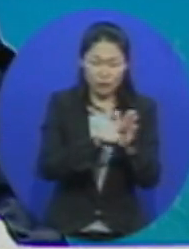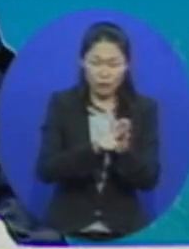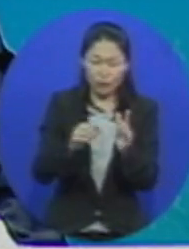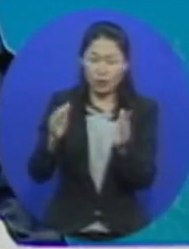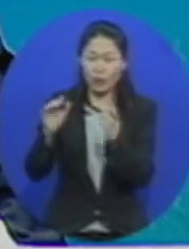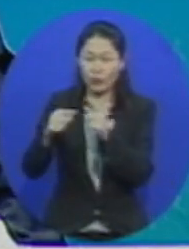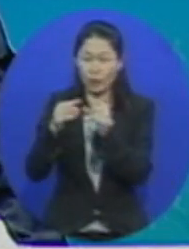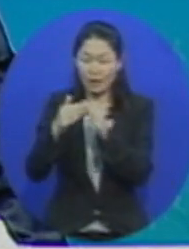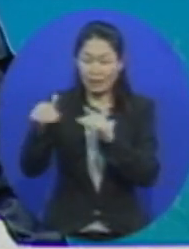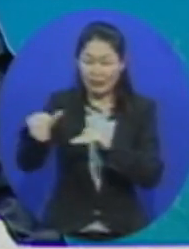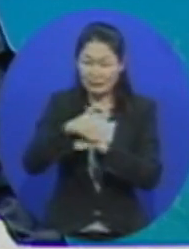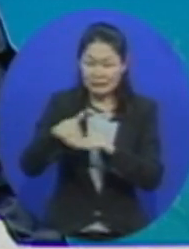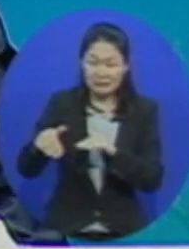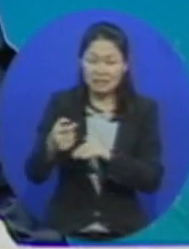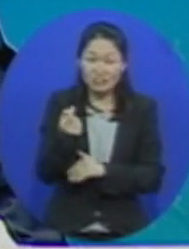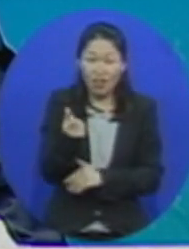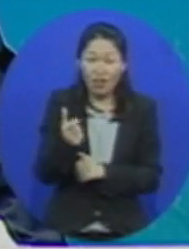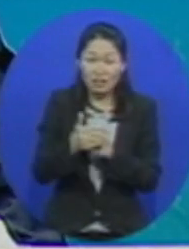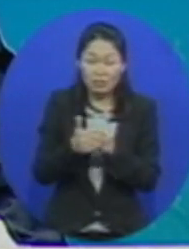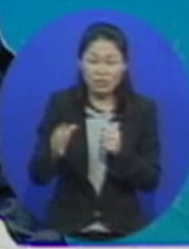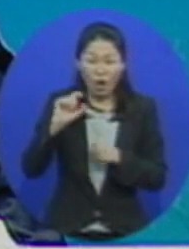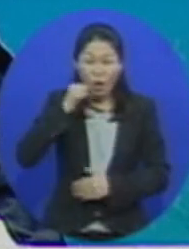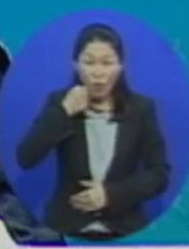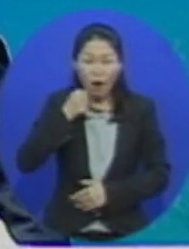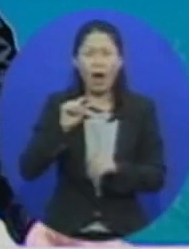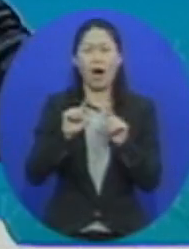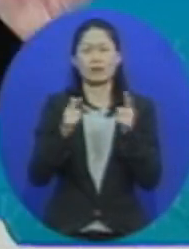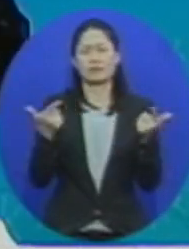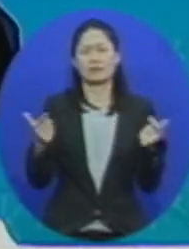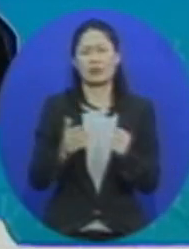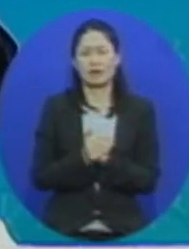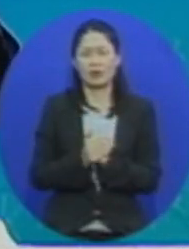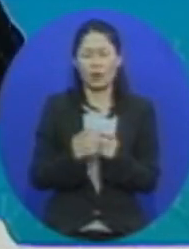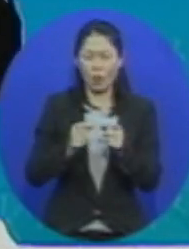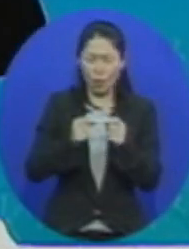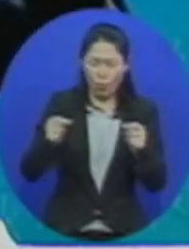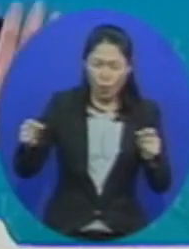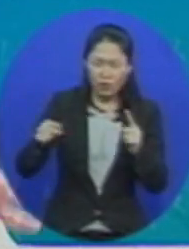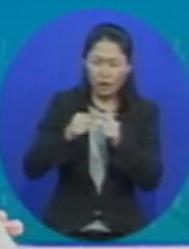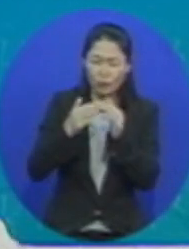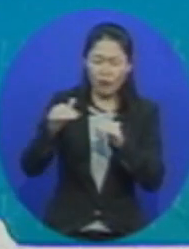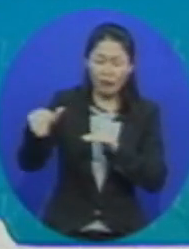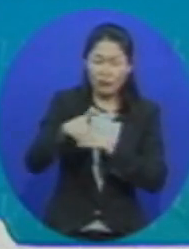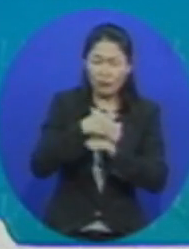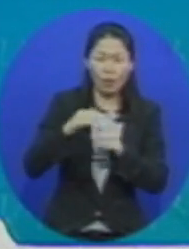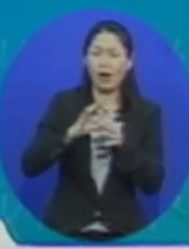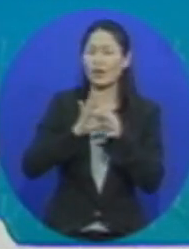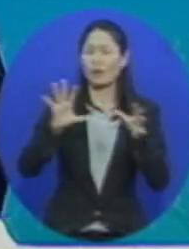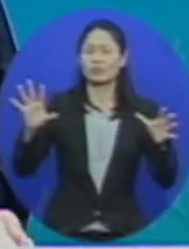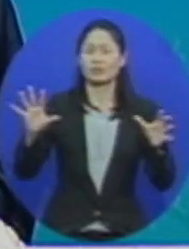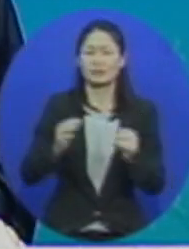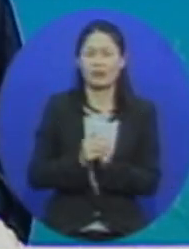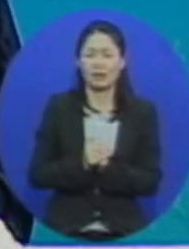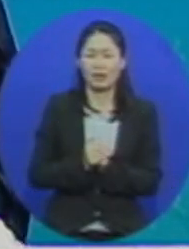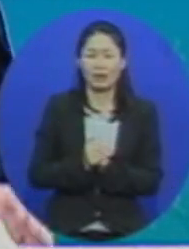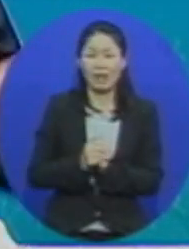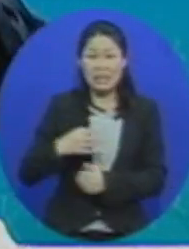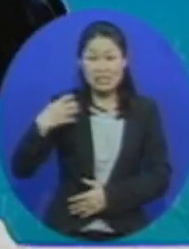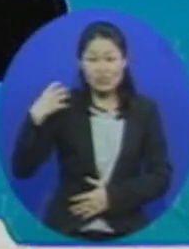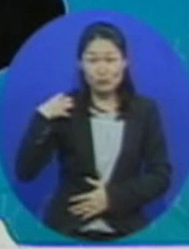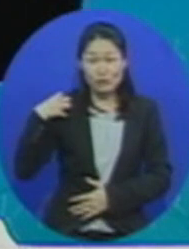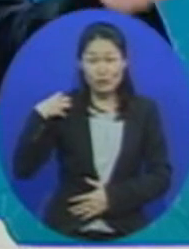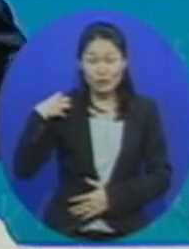어려울 거야 그것도 아닙니다 올해 교회 다닌 거고 아무 상관 없어요 직분